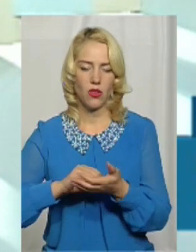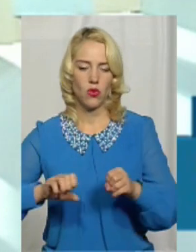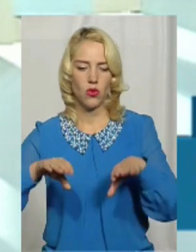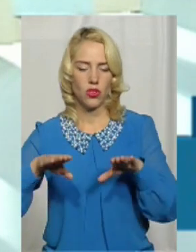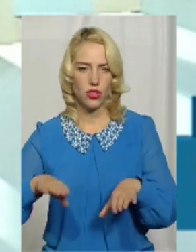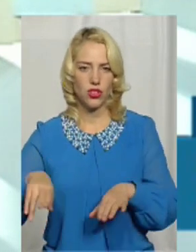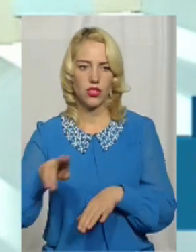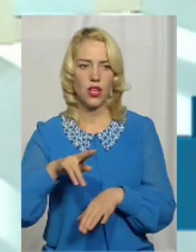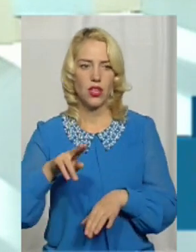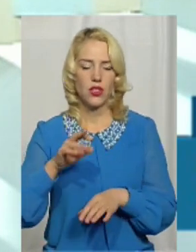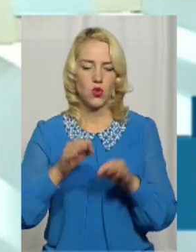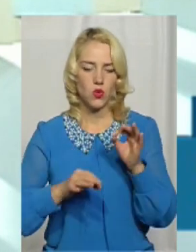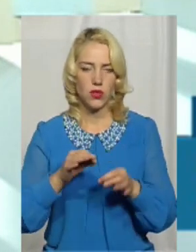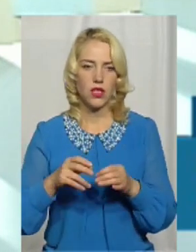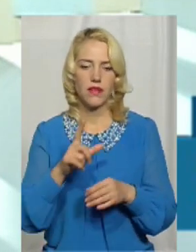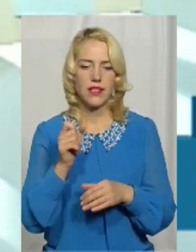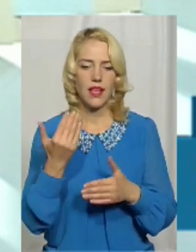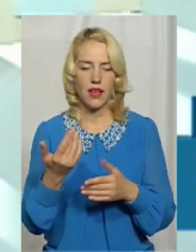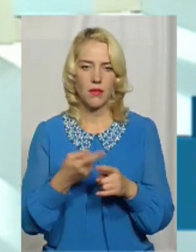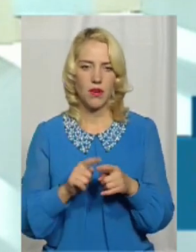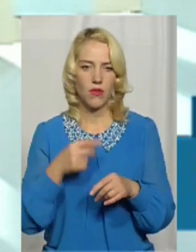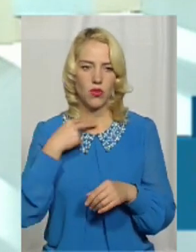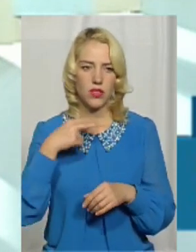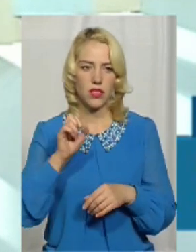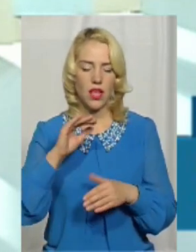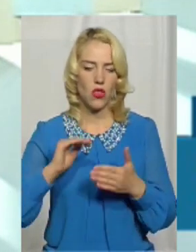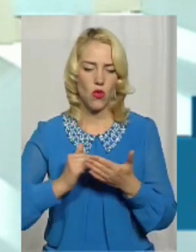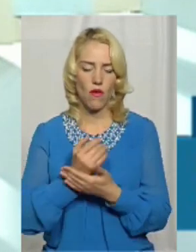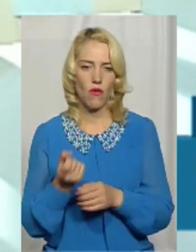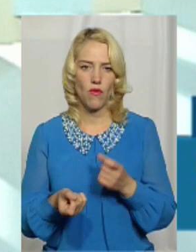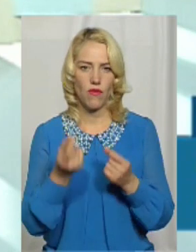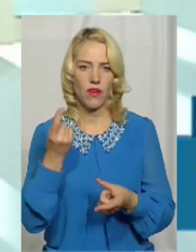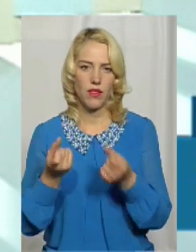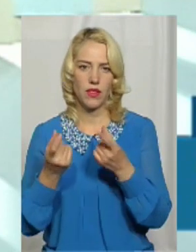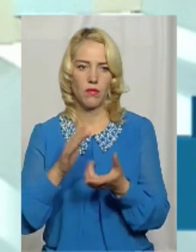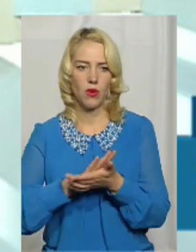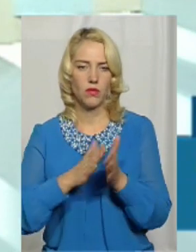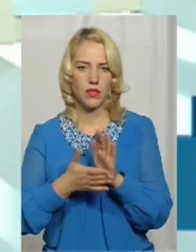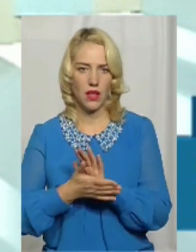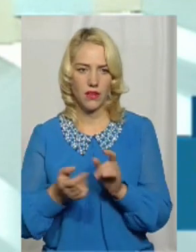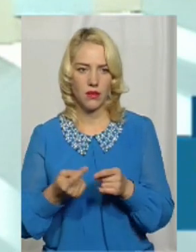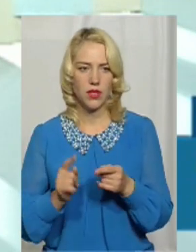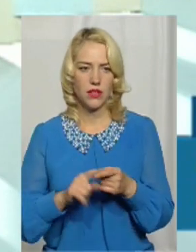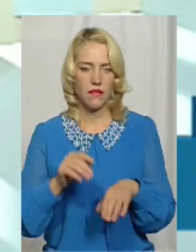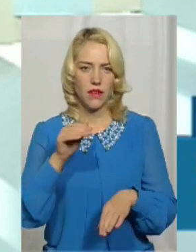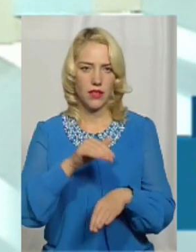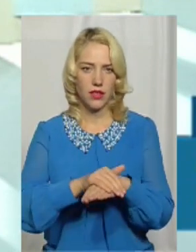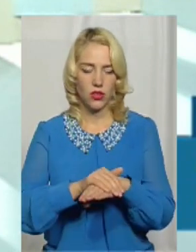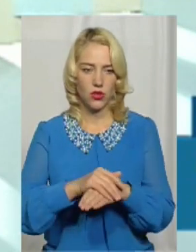рішень, судів, за якими вони засуджені, за нововиявленими обставинами. Тому що фактично це